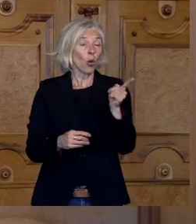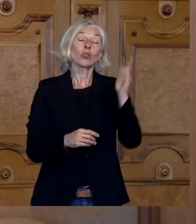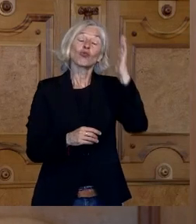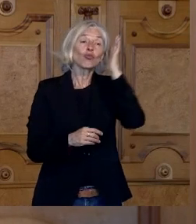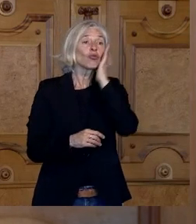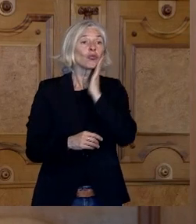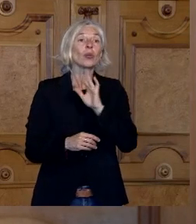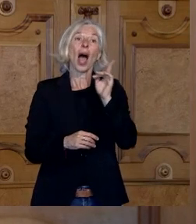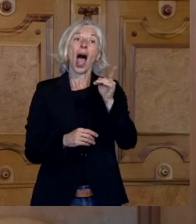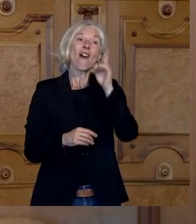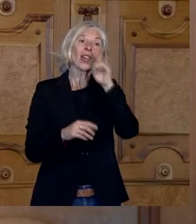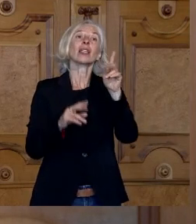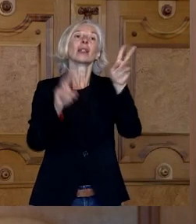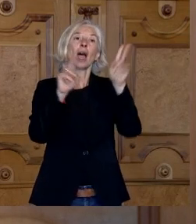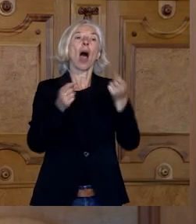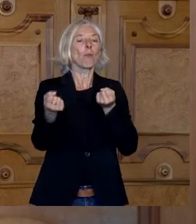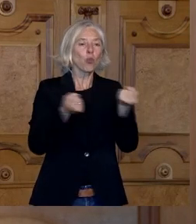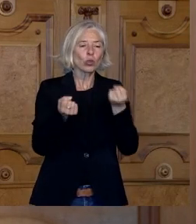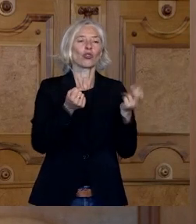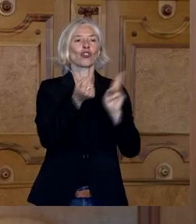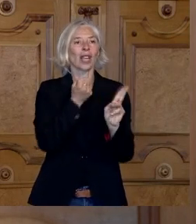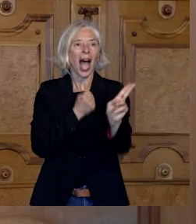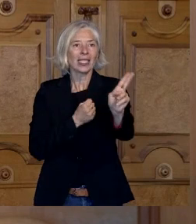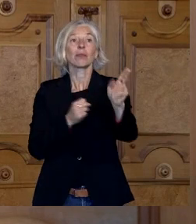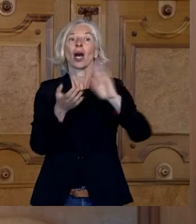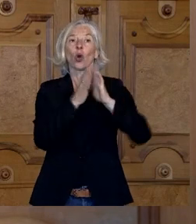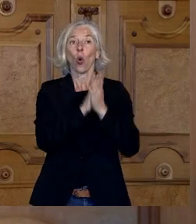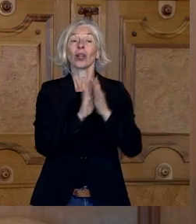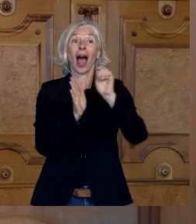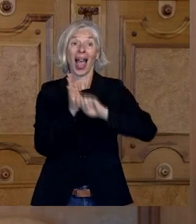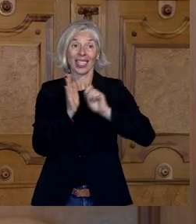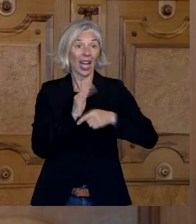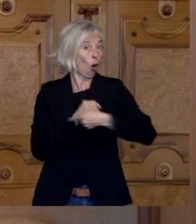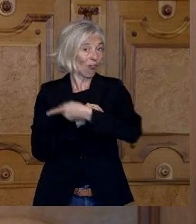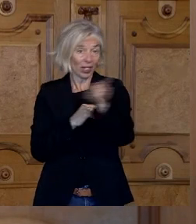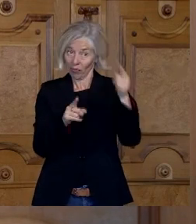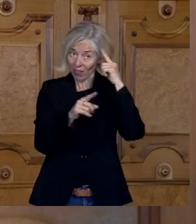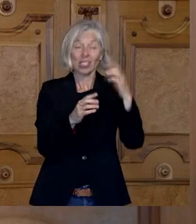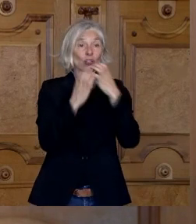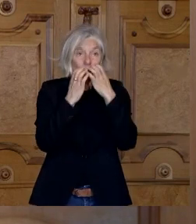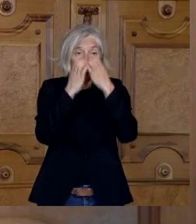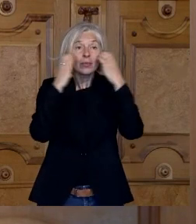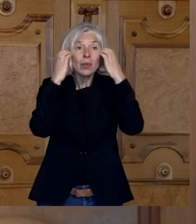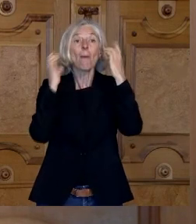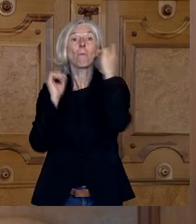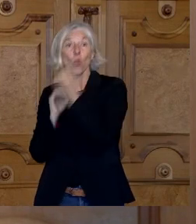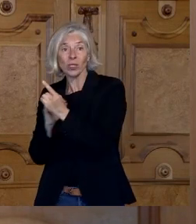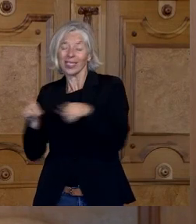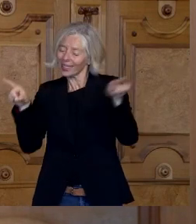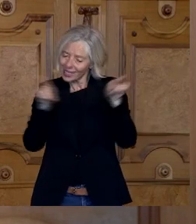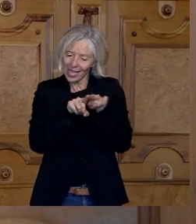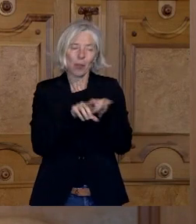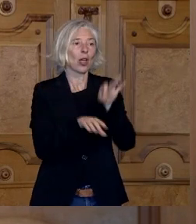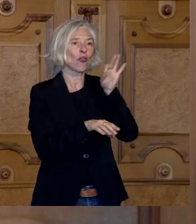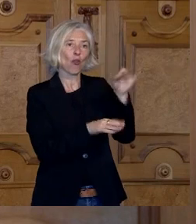Bitte kommen Sie mit einem Mund-Nasen-Schutz. Dieser gilt für die gesamte Stadtverwaltung, dass Sie bitte als Bürgerinnen und Bürger Ihren Mund-Nasen-Schutz